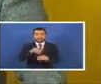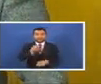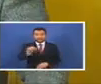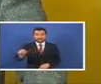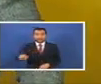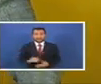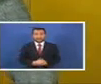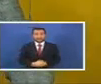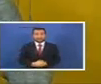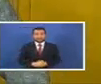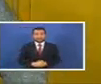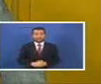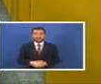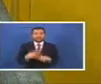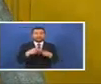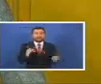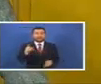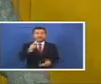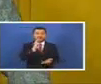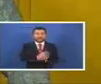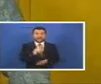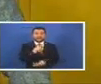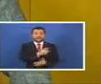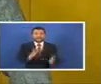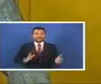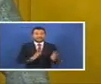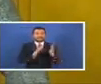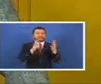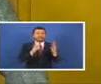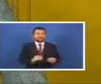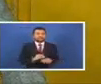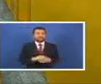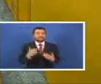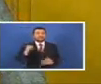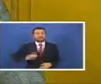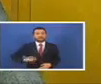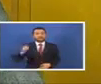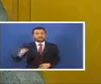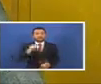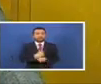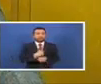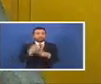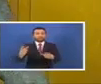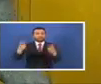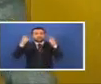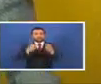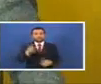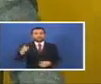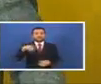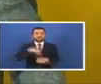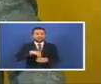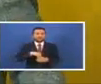vekillerimize tahliye kararlarına itiraz etmek savcının görev ve sorumlulukları